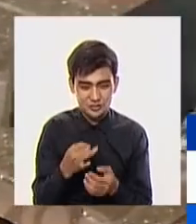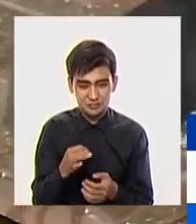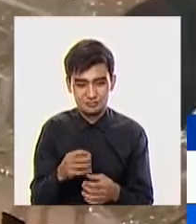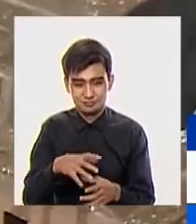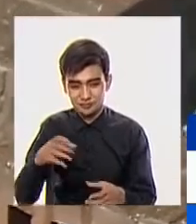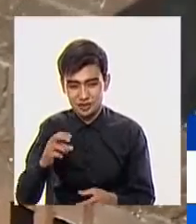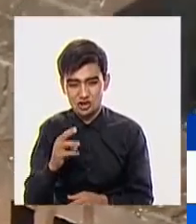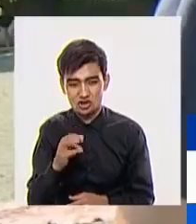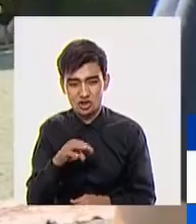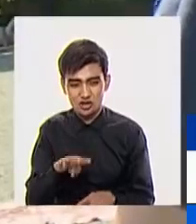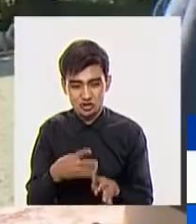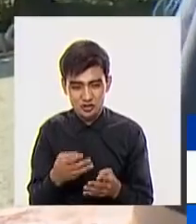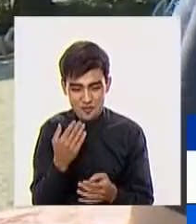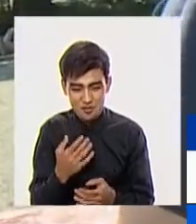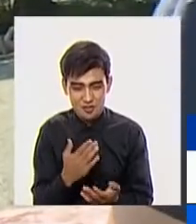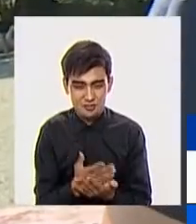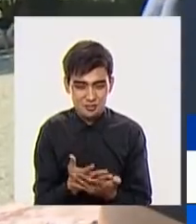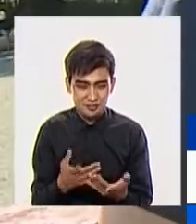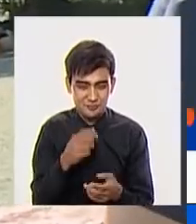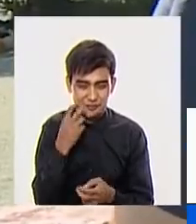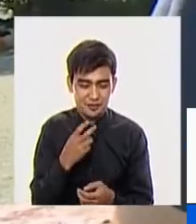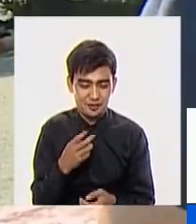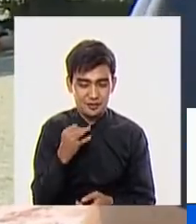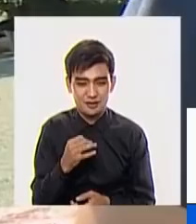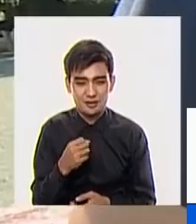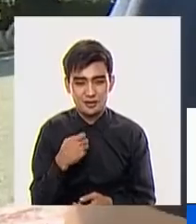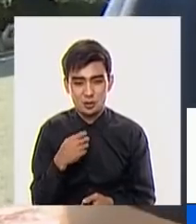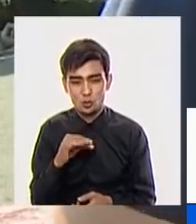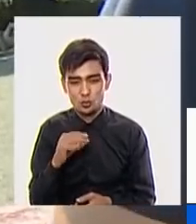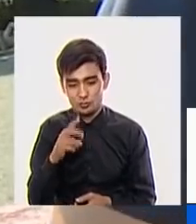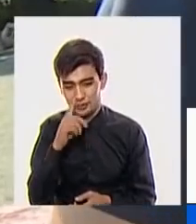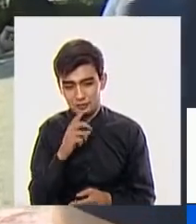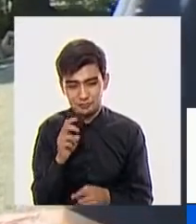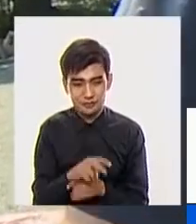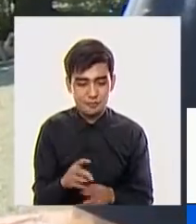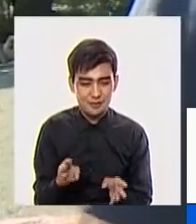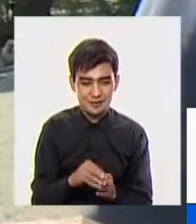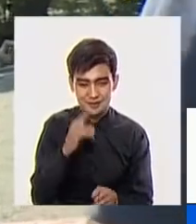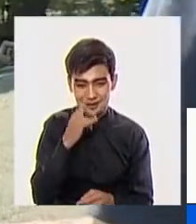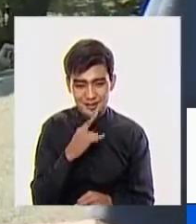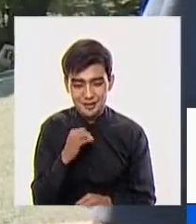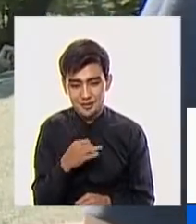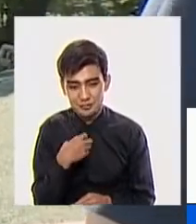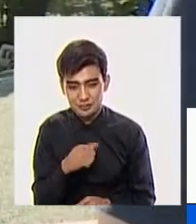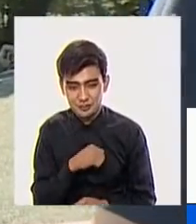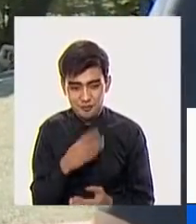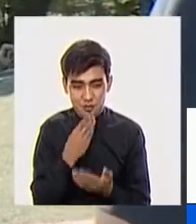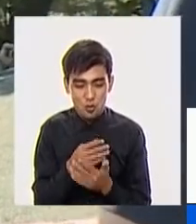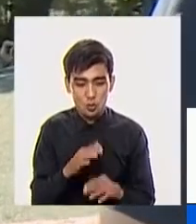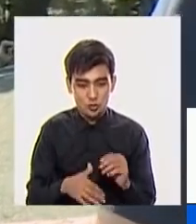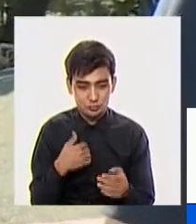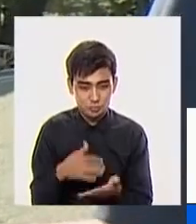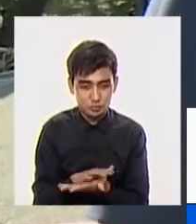дымом от шашлыков. В июне выезжали в рамках акции «Бирге таза Казахстан» и убирали вот своими руками этот